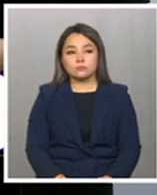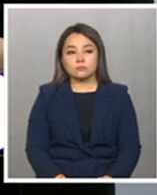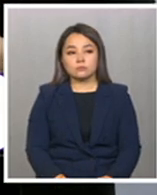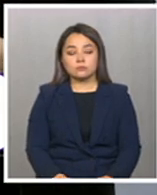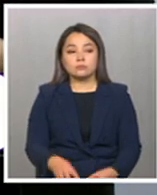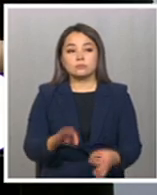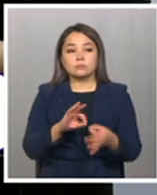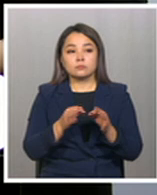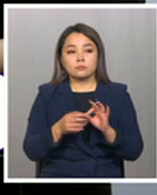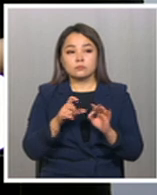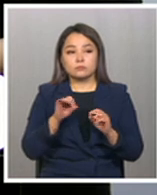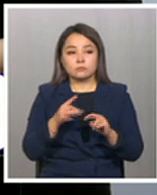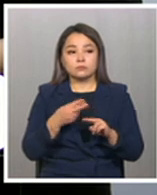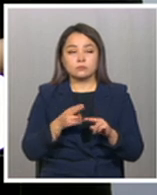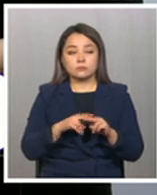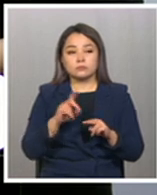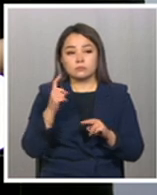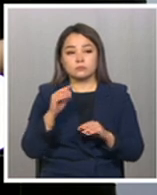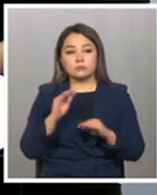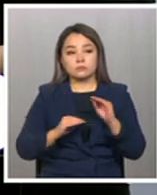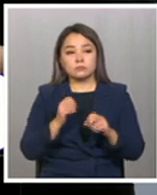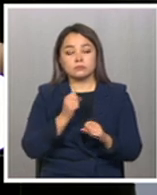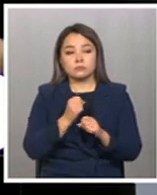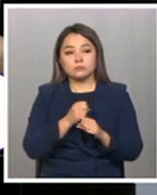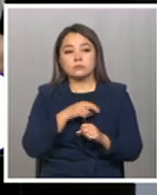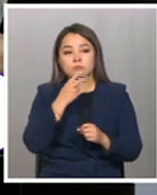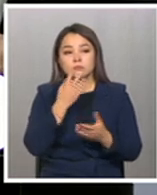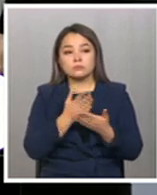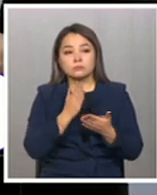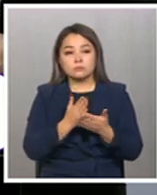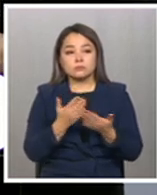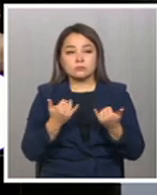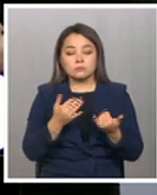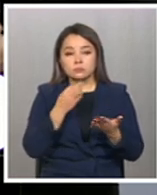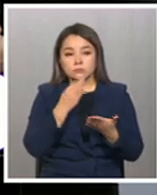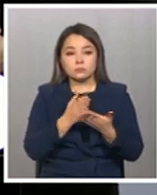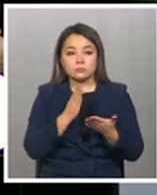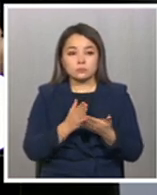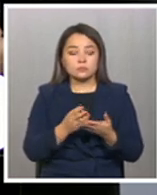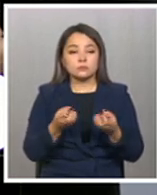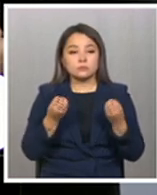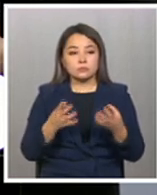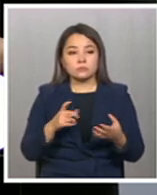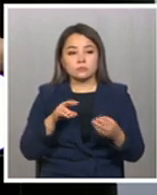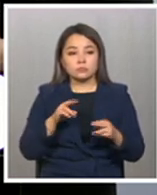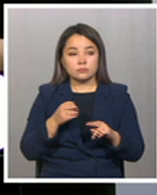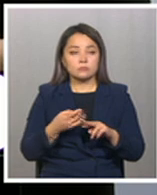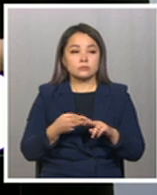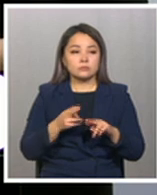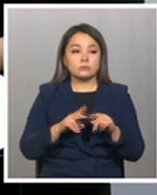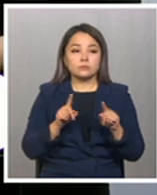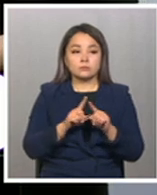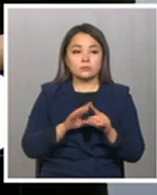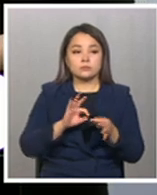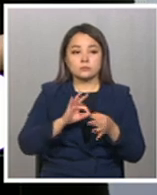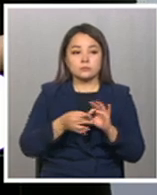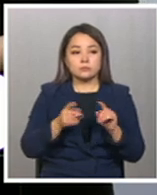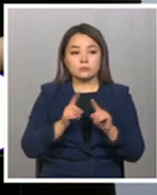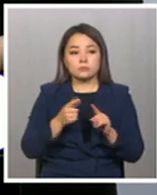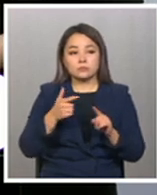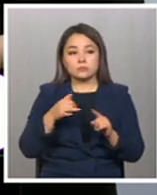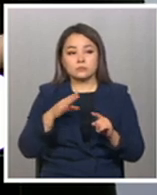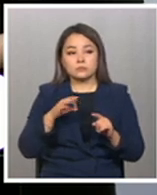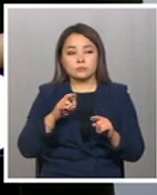Күрделі эфирлердің химиялық қасиетіне тоқталып өтейік. Жаңа ғана айттық, жай эфирлермен салыстырғанда күрделі эфирлер